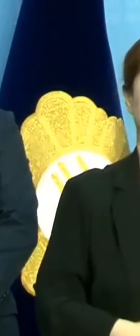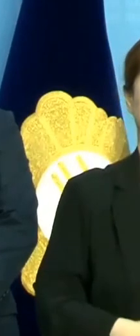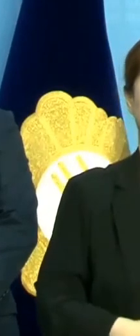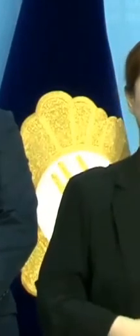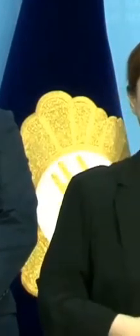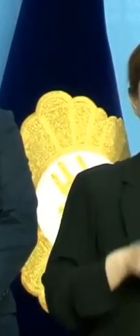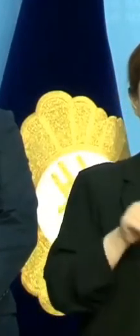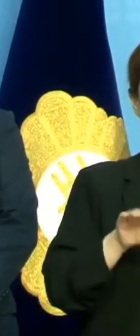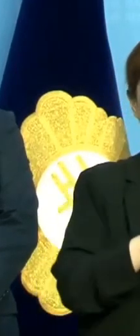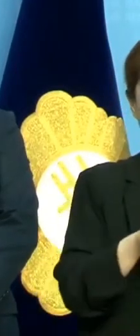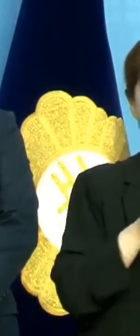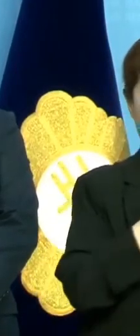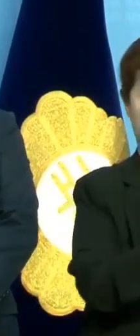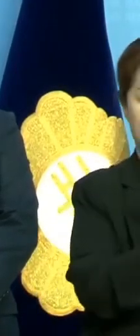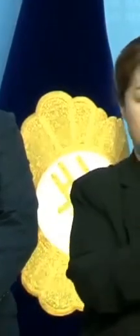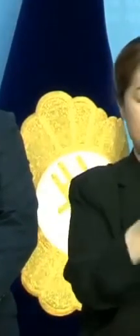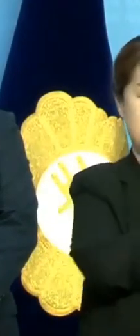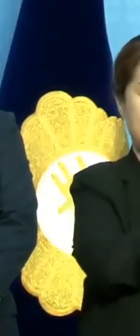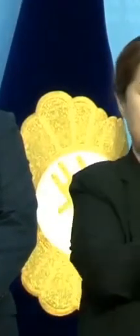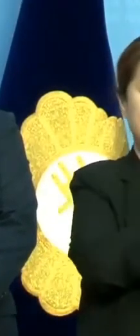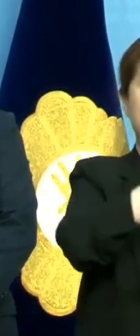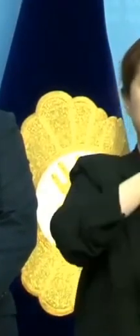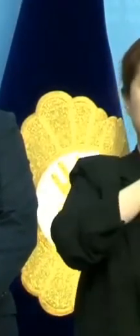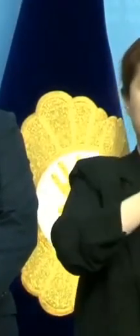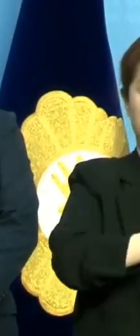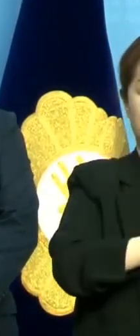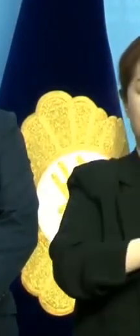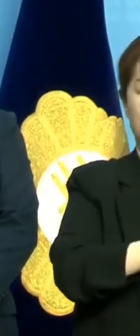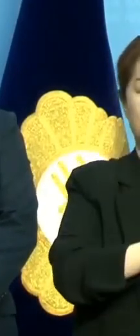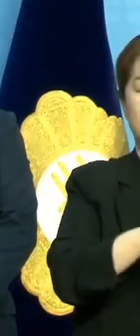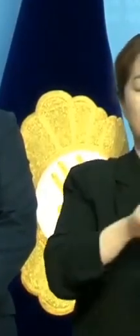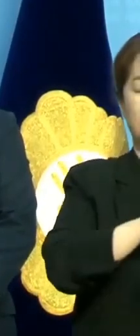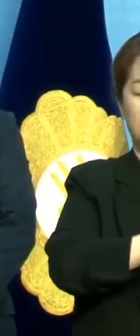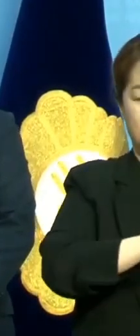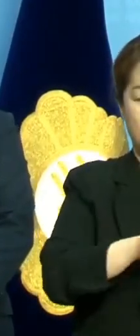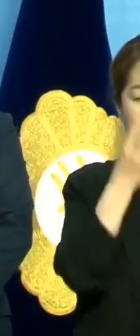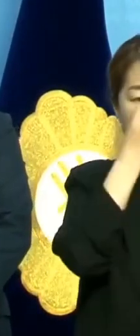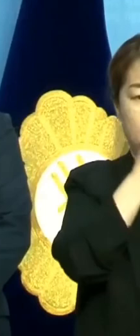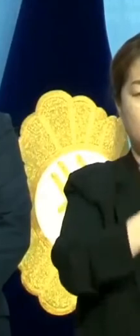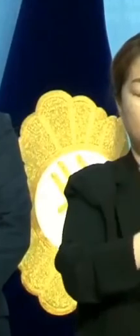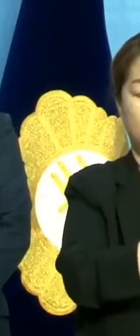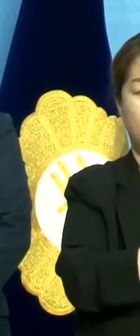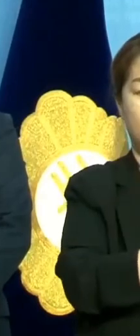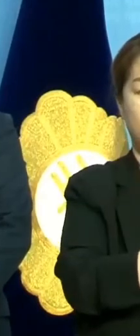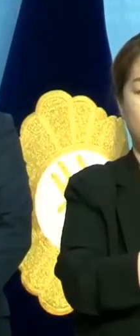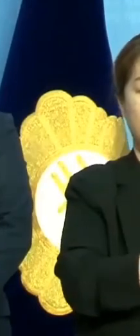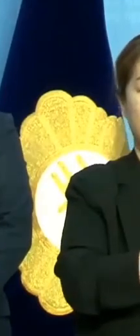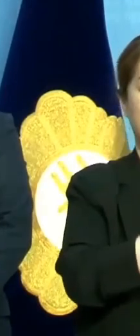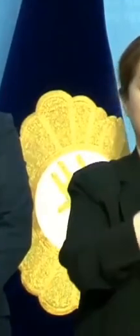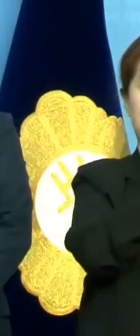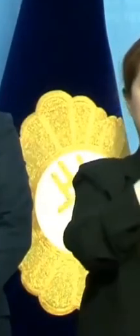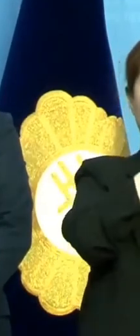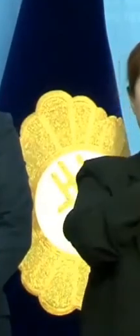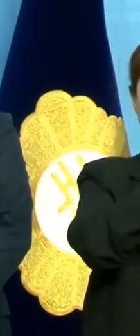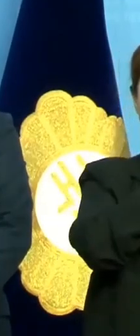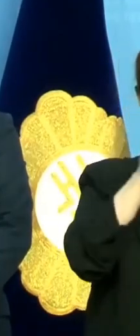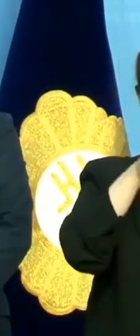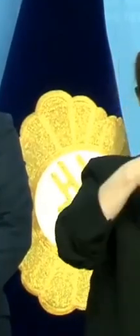이 우리 이런 선수들의 인권 문제 사각지대를 잘 살피고 우리 박지훈 변호사님이 이런